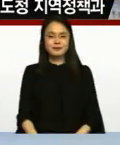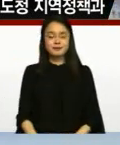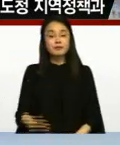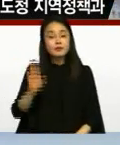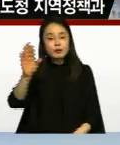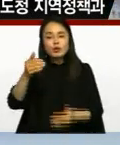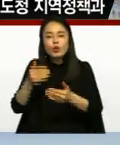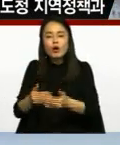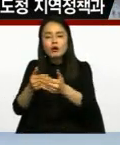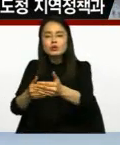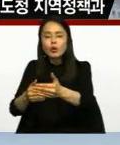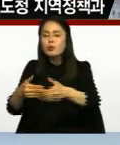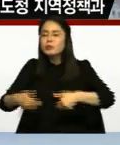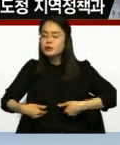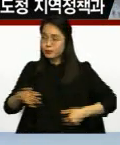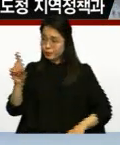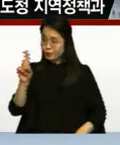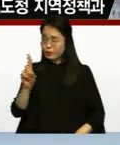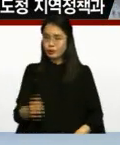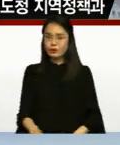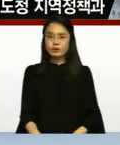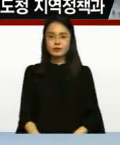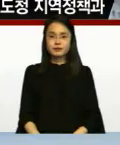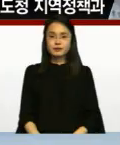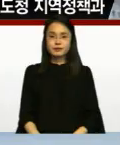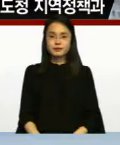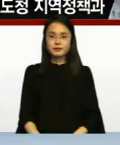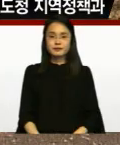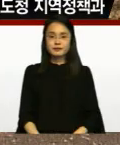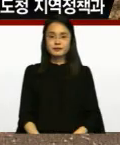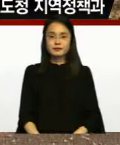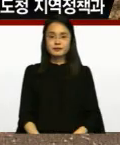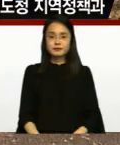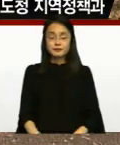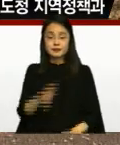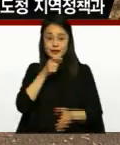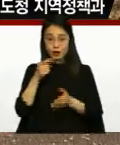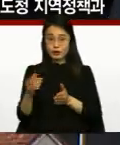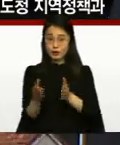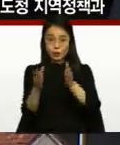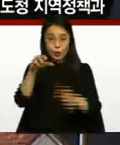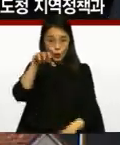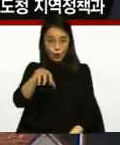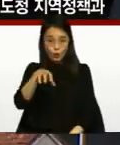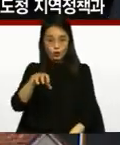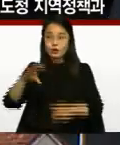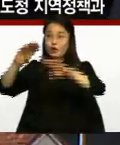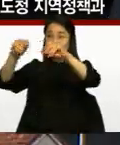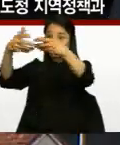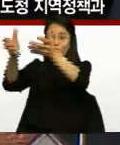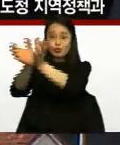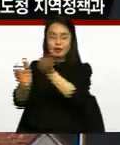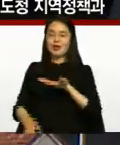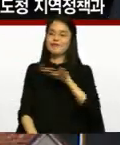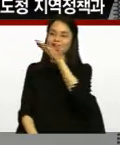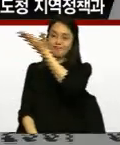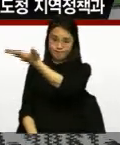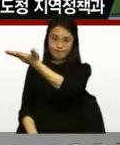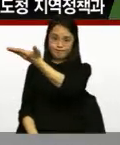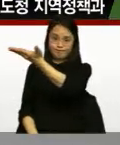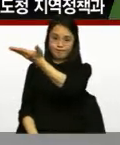어떤 절차를 거치게 됩니까? 예, 현재 이제 우리 경기도에서 네. 국토부에 건의안을 제출한 상태이기